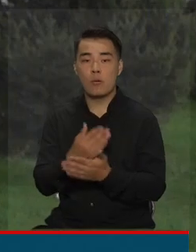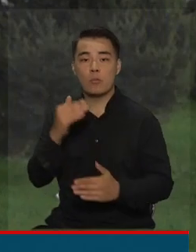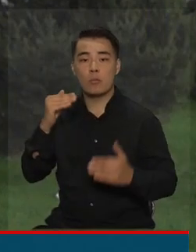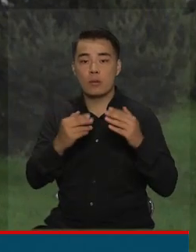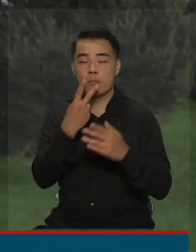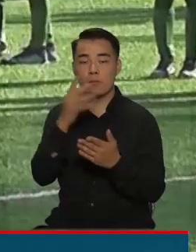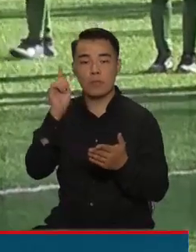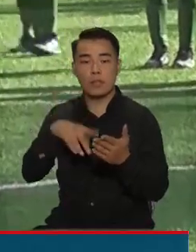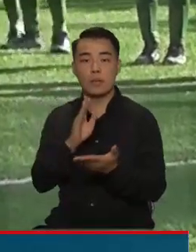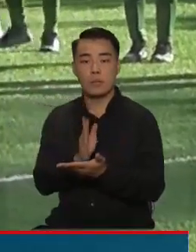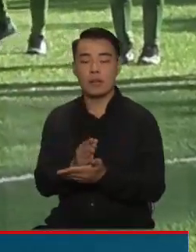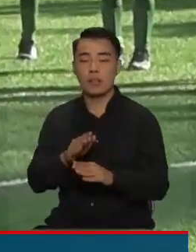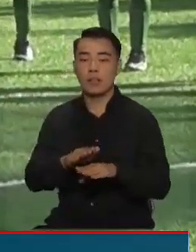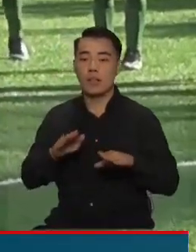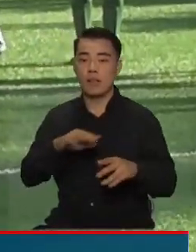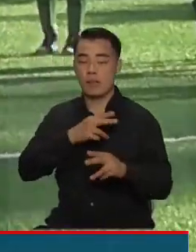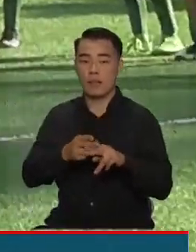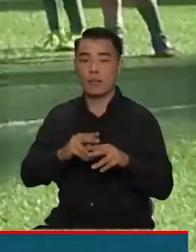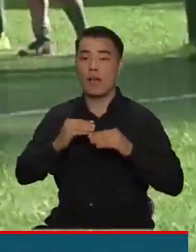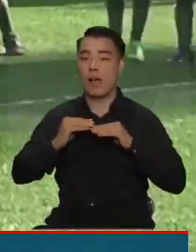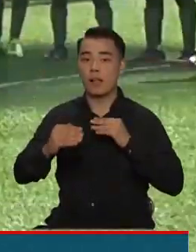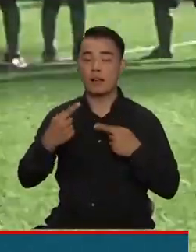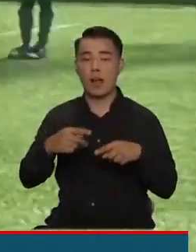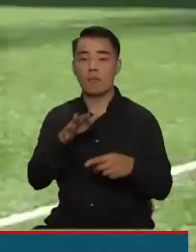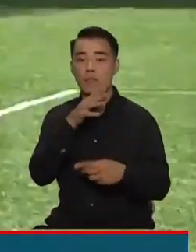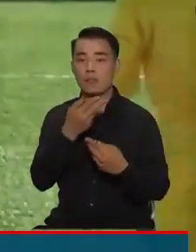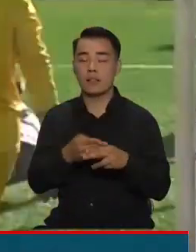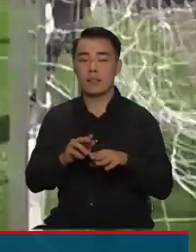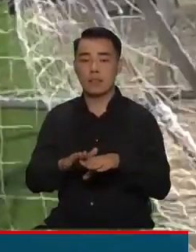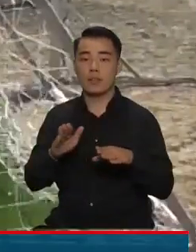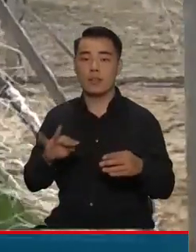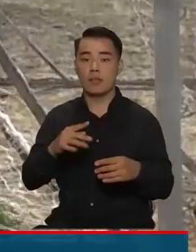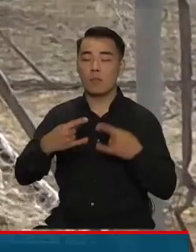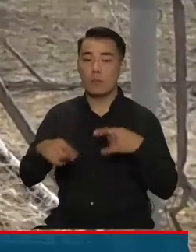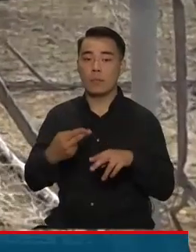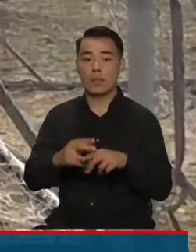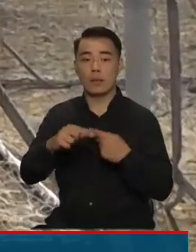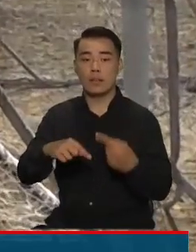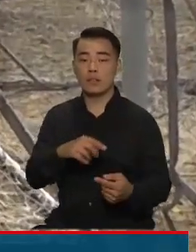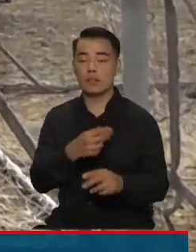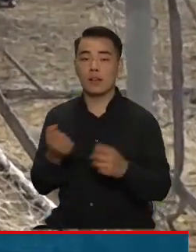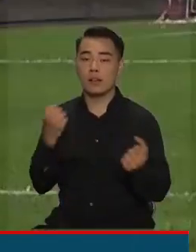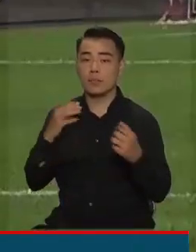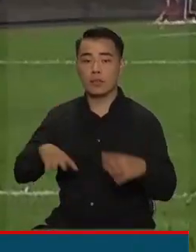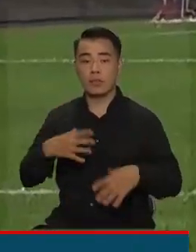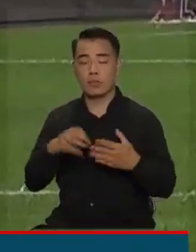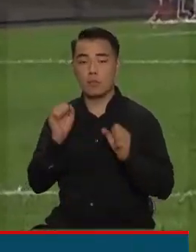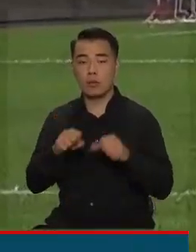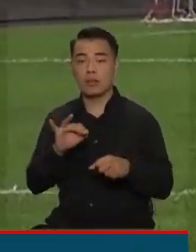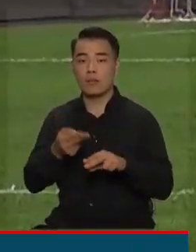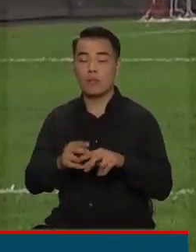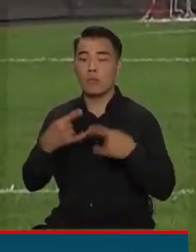көтеріледі деген сенімдемін. Балаларға арналған бұл алаңда әртүрлі жастағы балалар мен кәсіпқой футболшылар жаттығуларын өткізе алады. Сондай-ақ